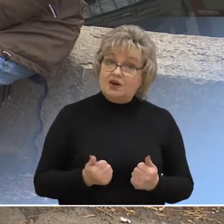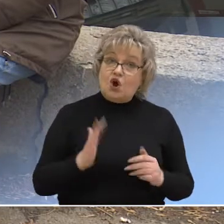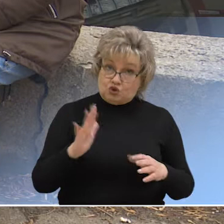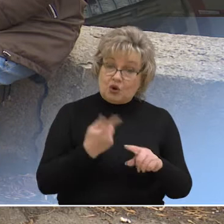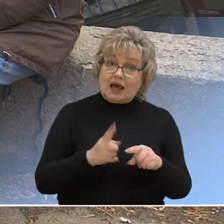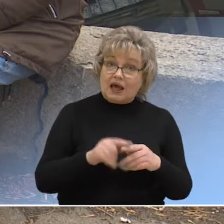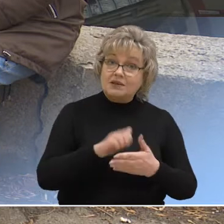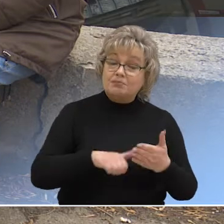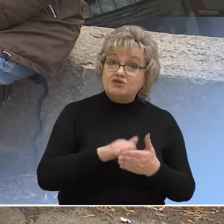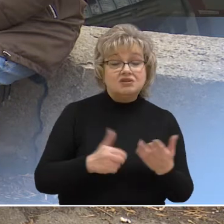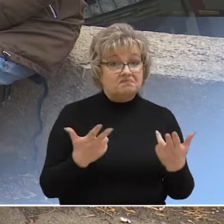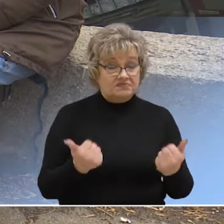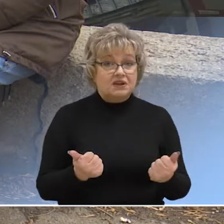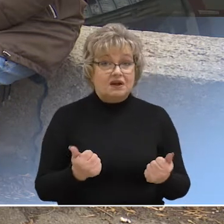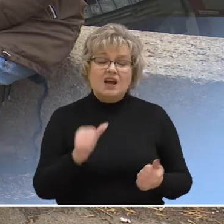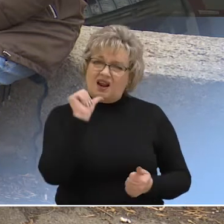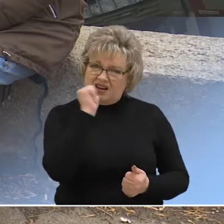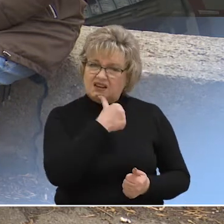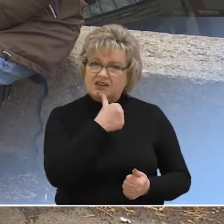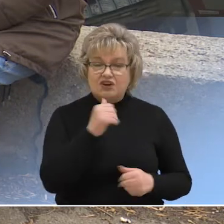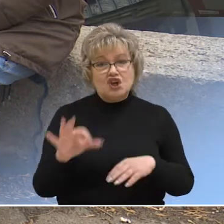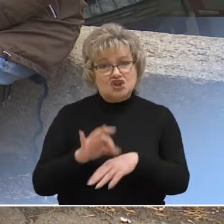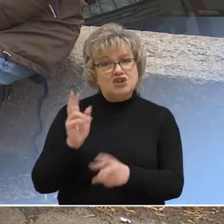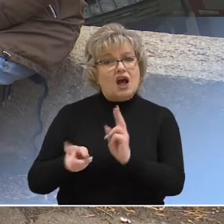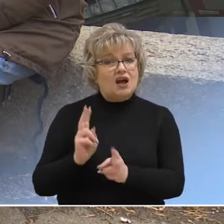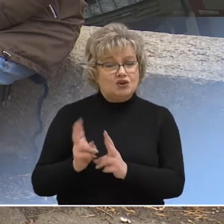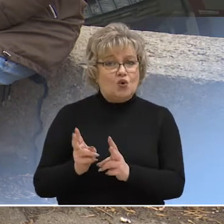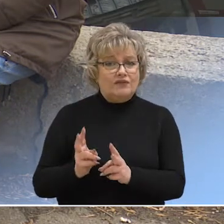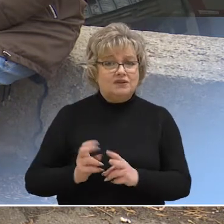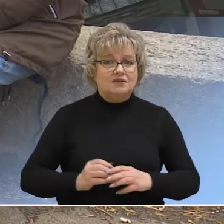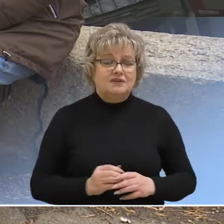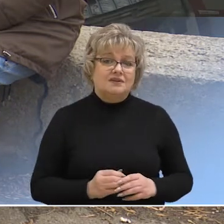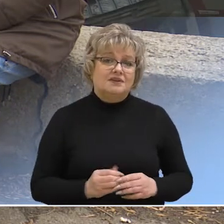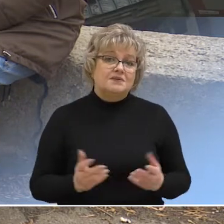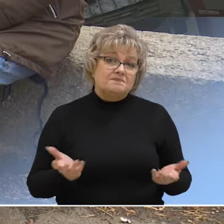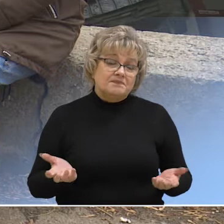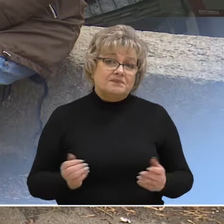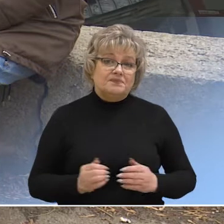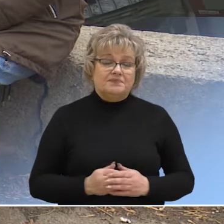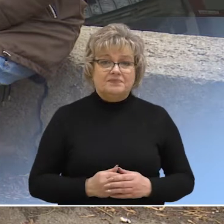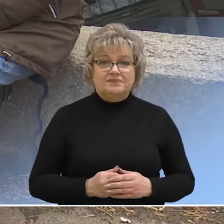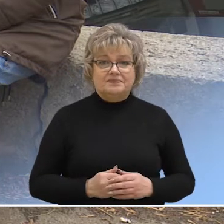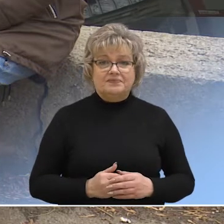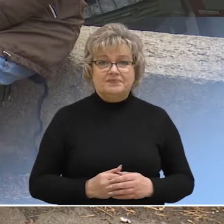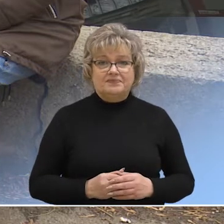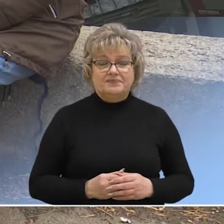Только это причина? Да, ленивый. Ну, жена готовит. Ну,